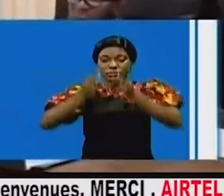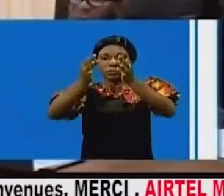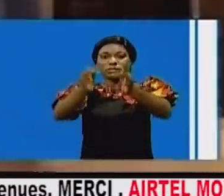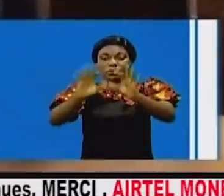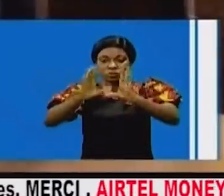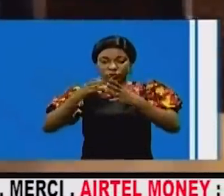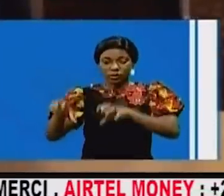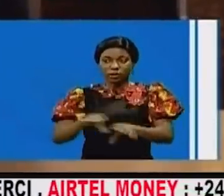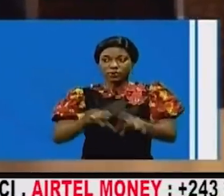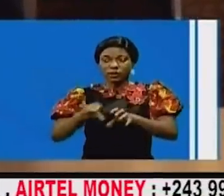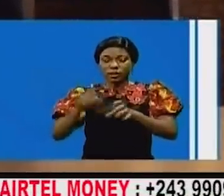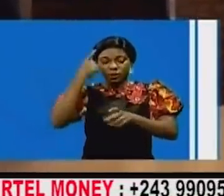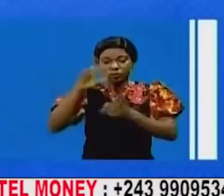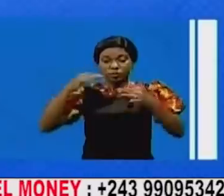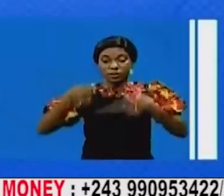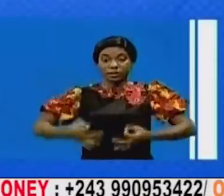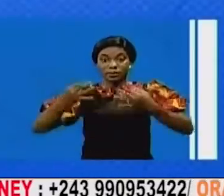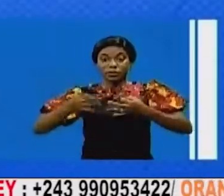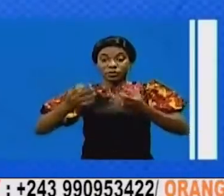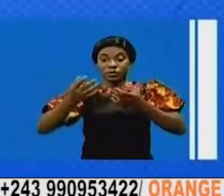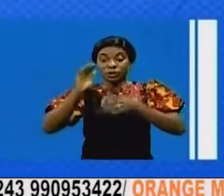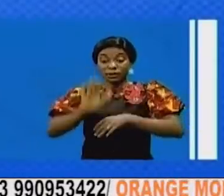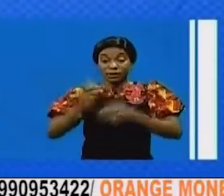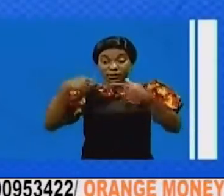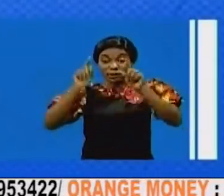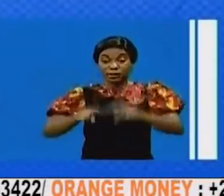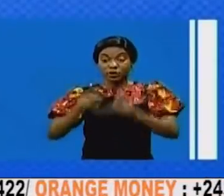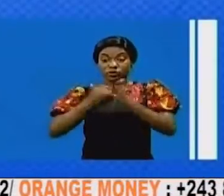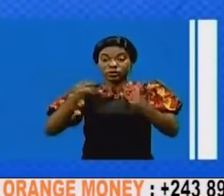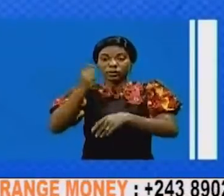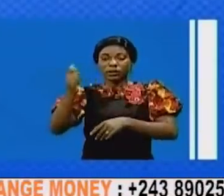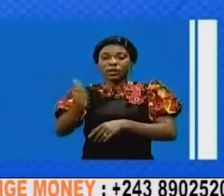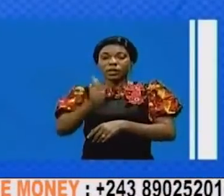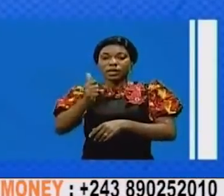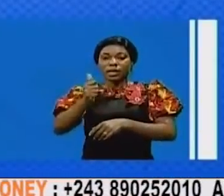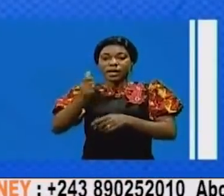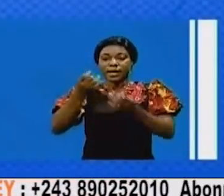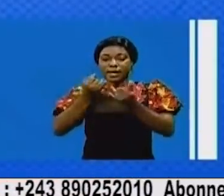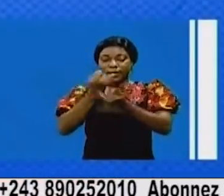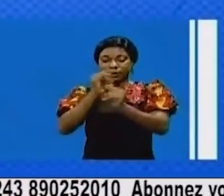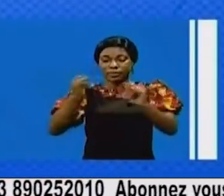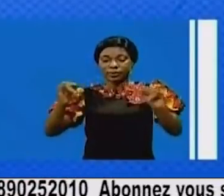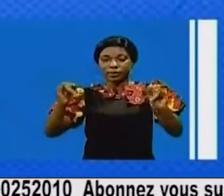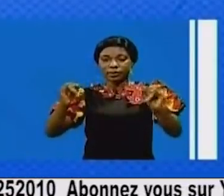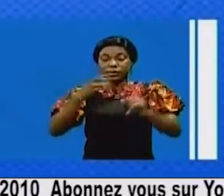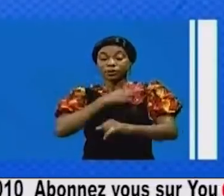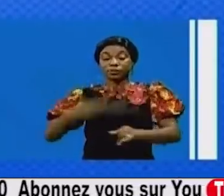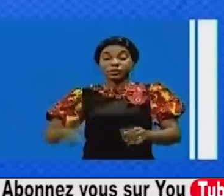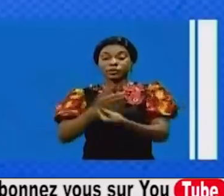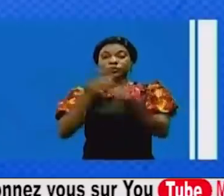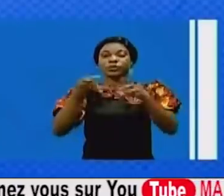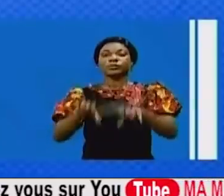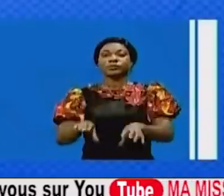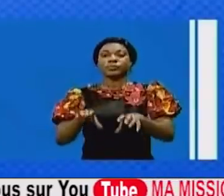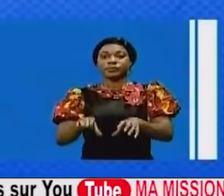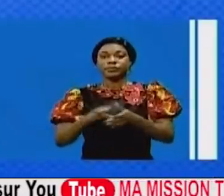activités prévues dans le cadre de la célébration cette année du 61e anniversaire de l'indépendance de la République démocratique du